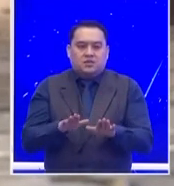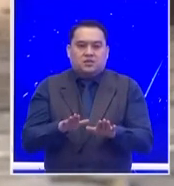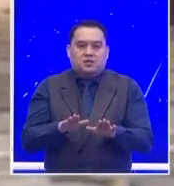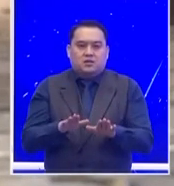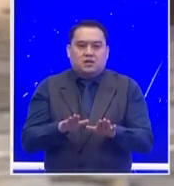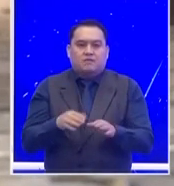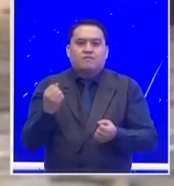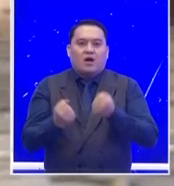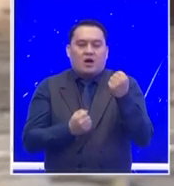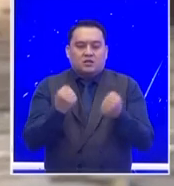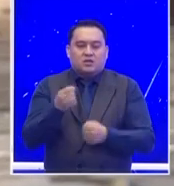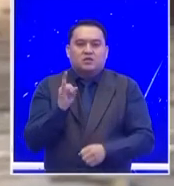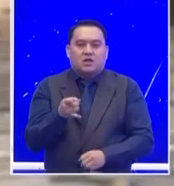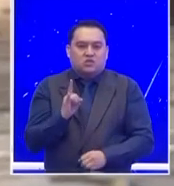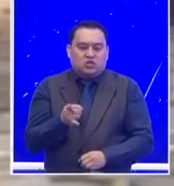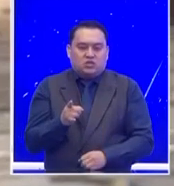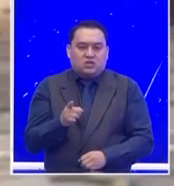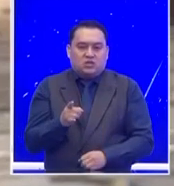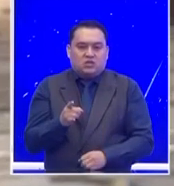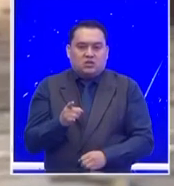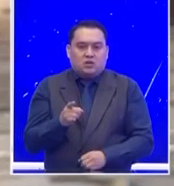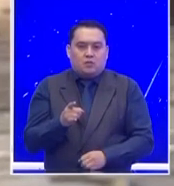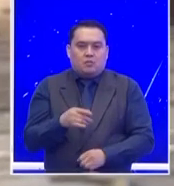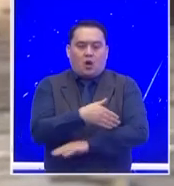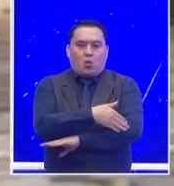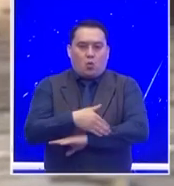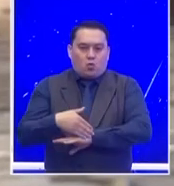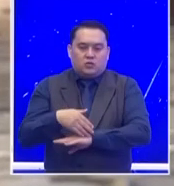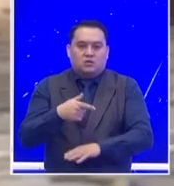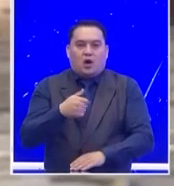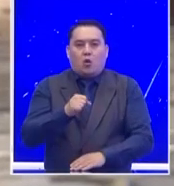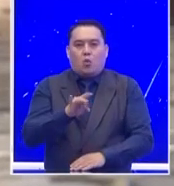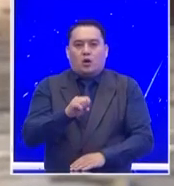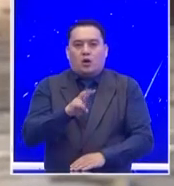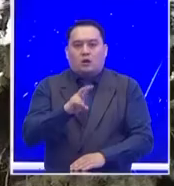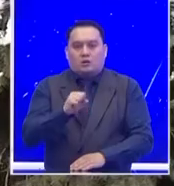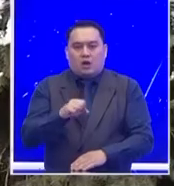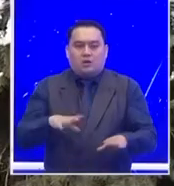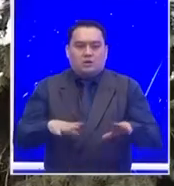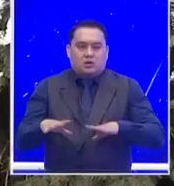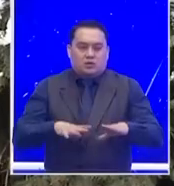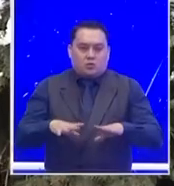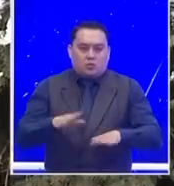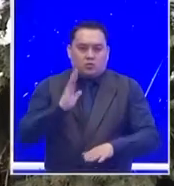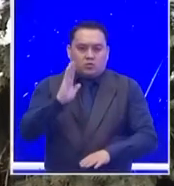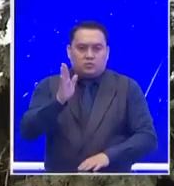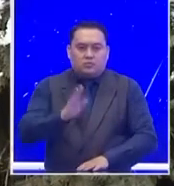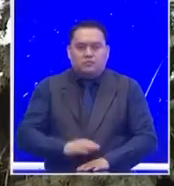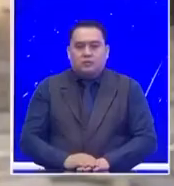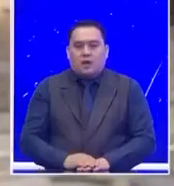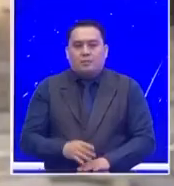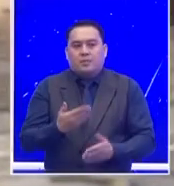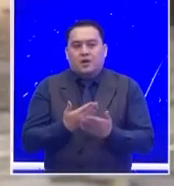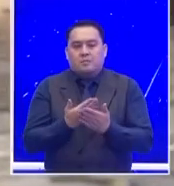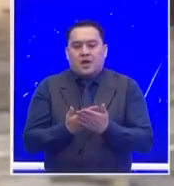для водителей инватакси по улице Гаухарана возле центрального рынка города Талдыкурган. По